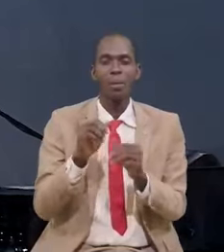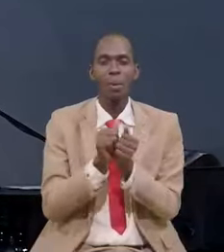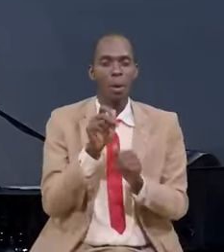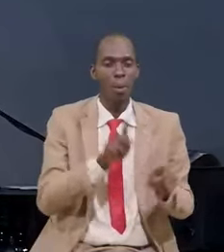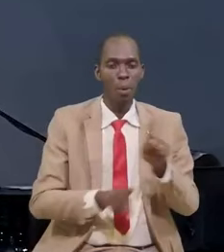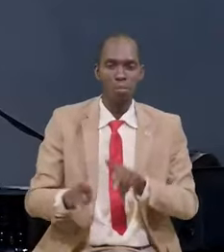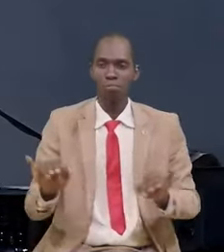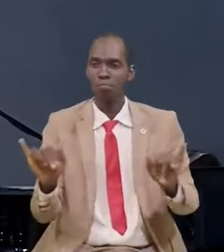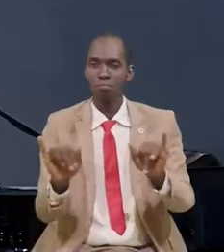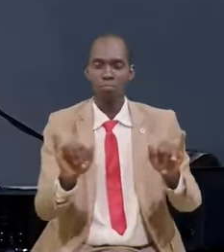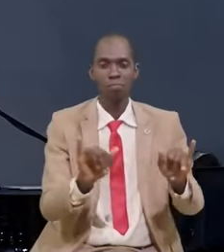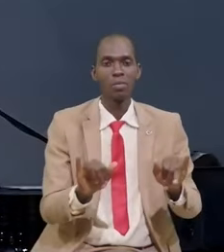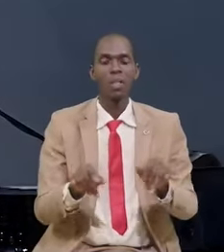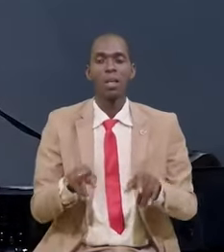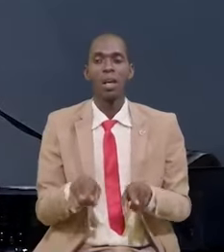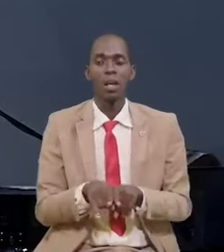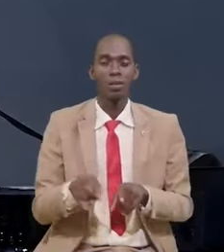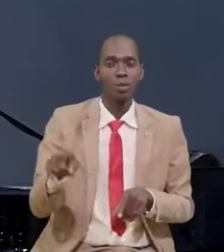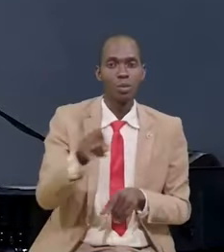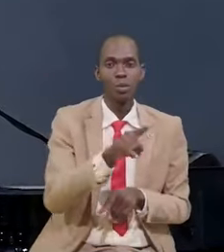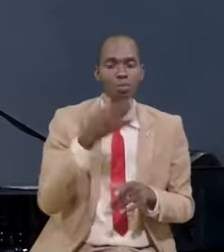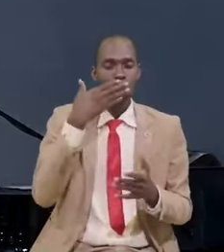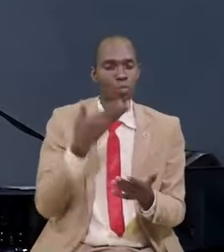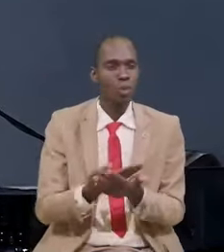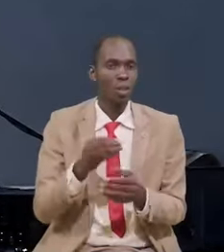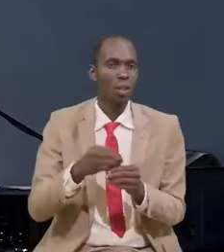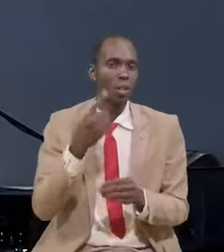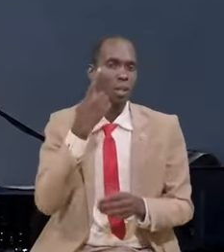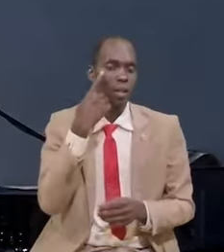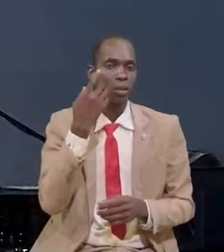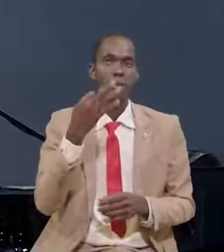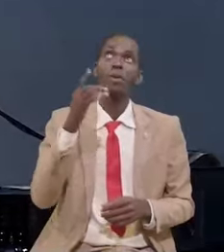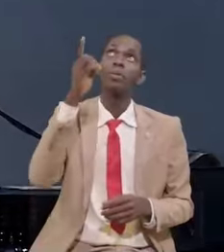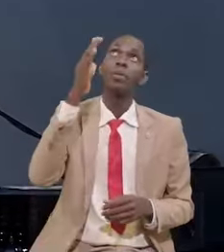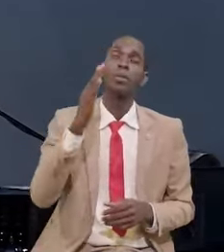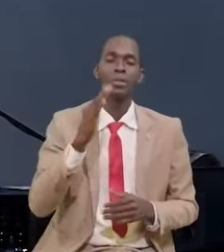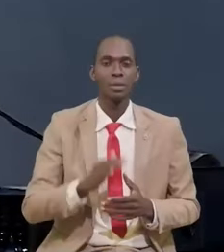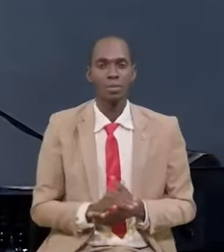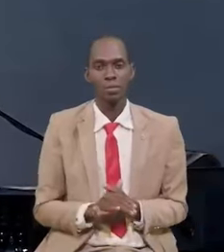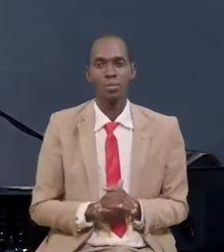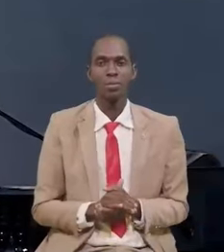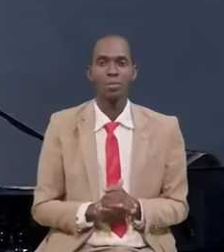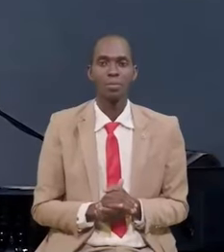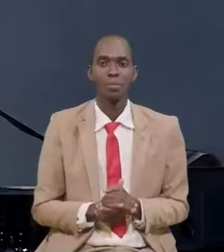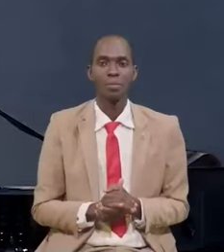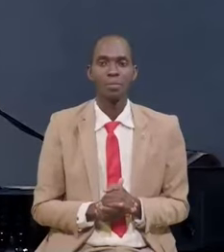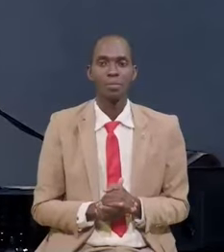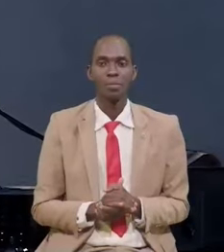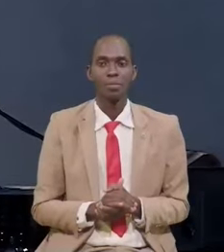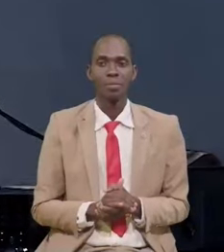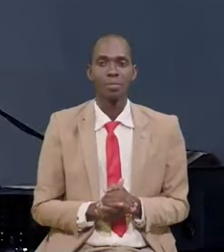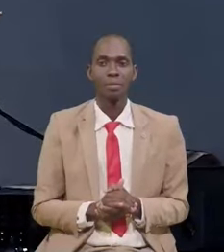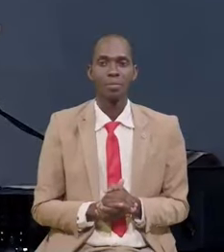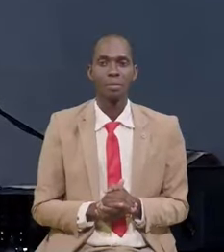Remplissez la terre avec des gens comme vous, des créatures comme vous, merveilleux comme vous.